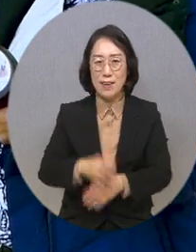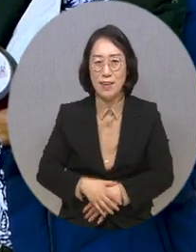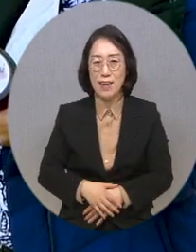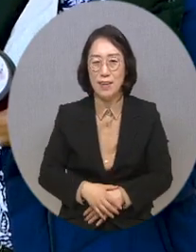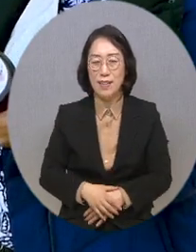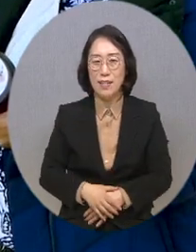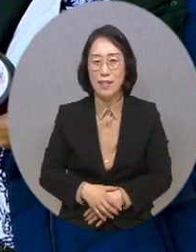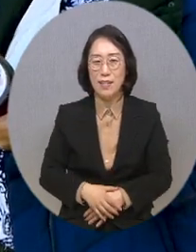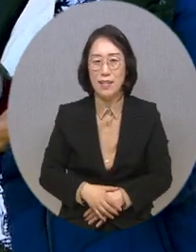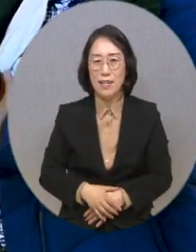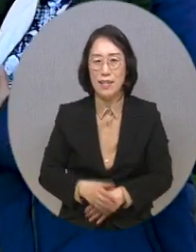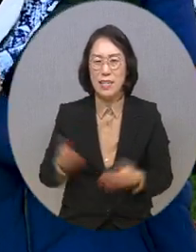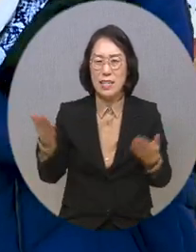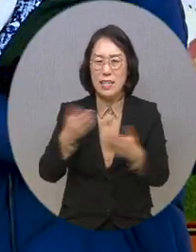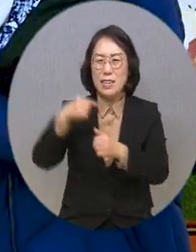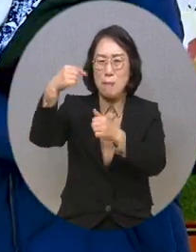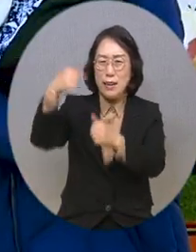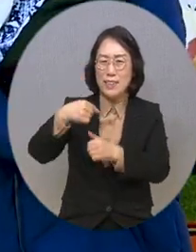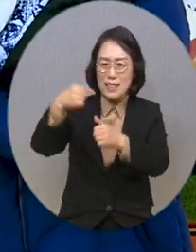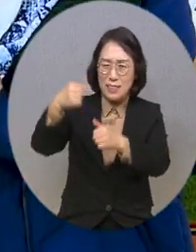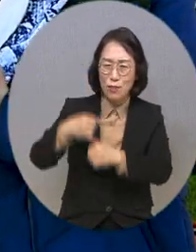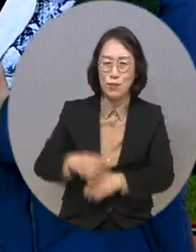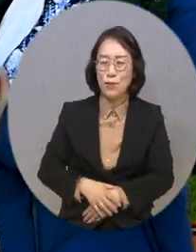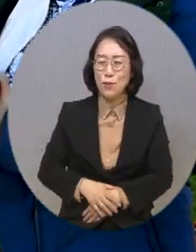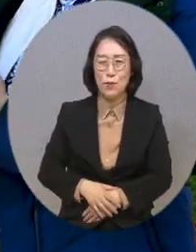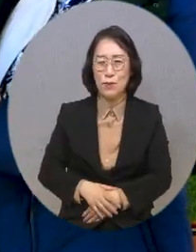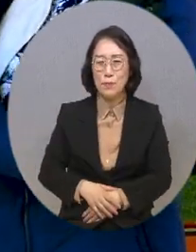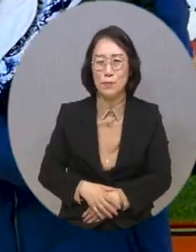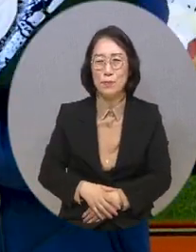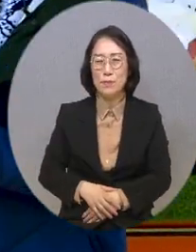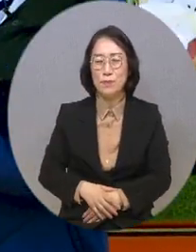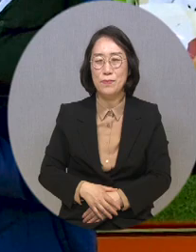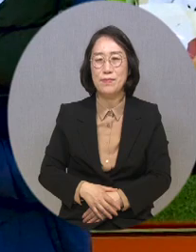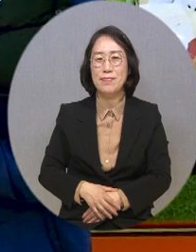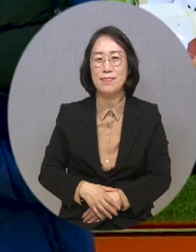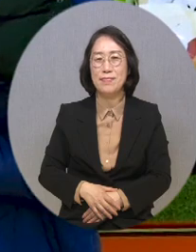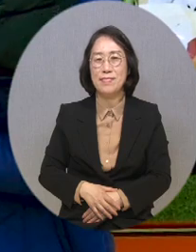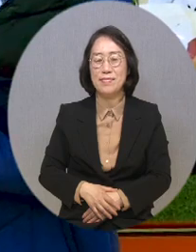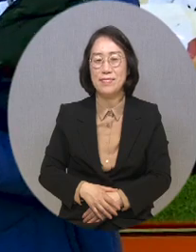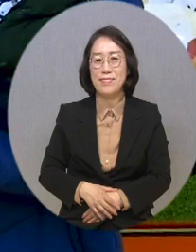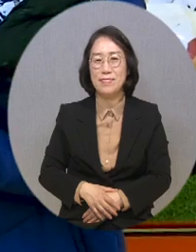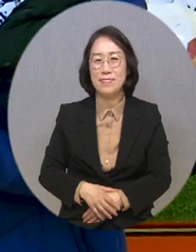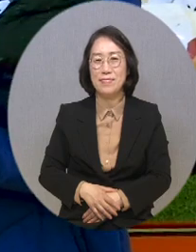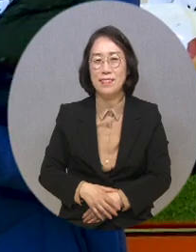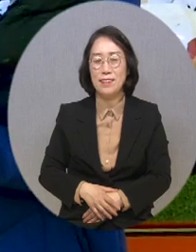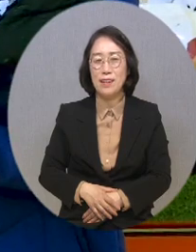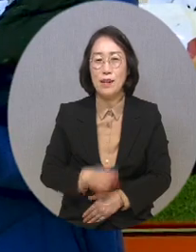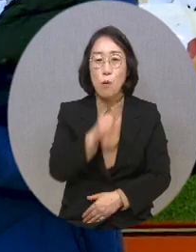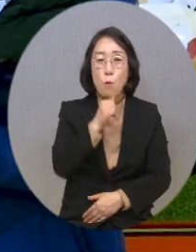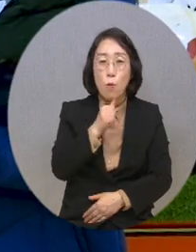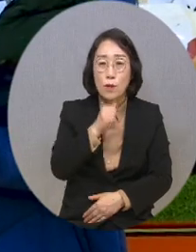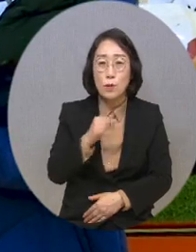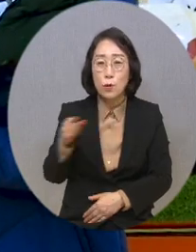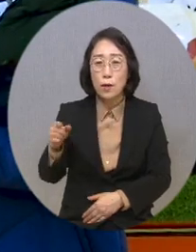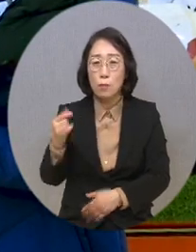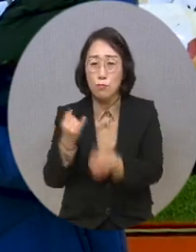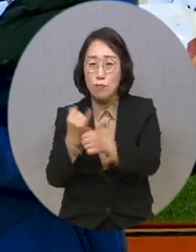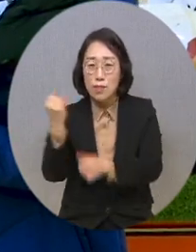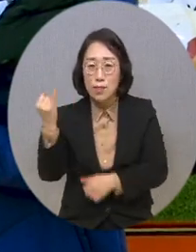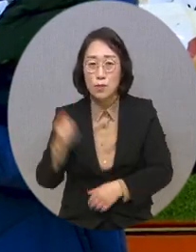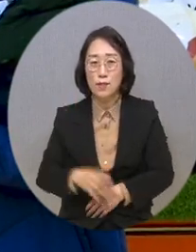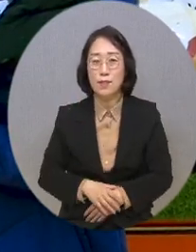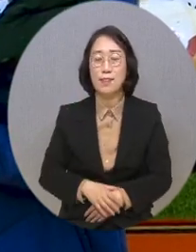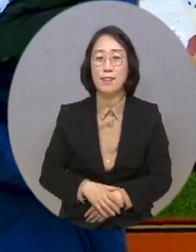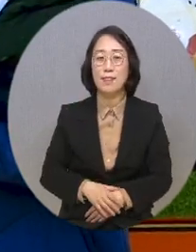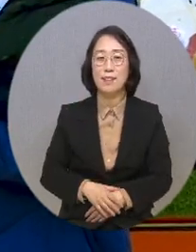했네. 일을 많이 시켜가지고. 예. 일을 많이 시켜서. 아. 아버지, 그러면 이 농사짓는 콩이 좋아요? 짝꿍이 좋아요? 어이구, 어이구.